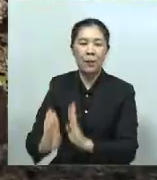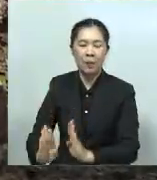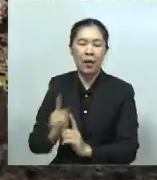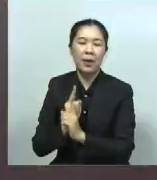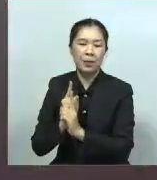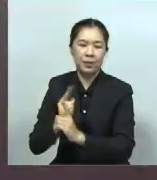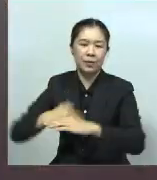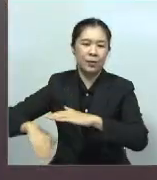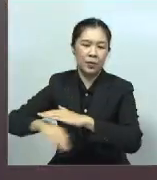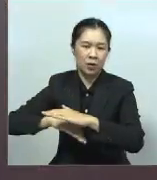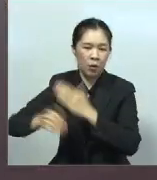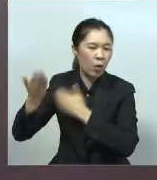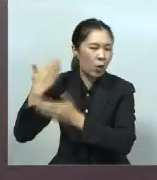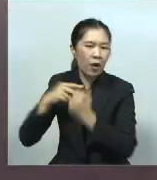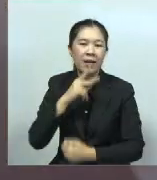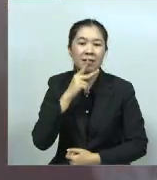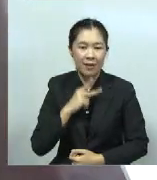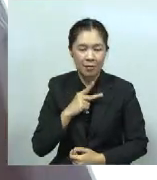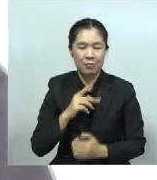ภาพถ่ายที่เก่าแก่ที่สุดค่ะ